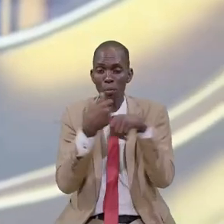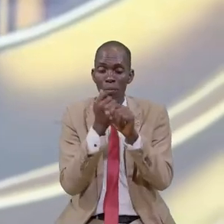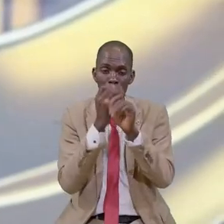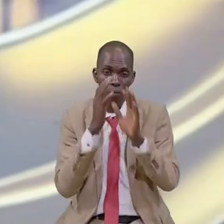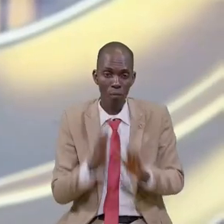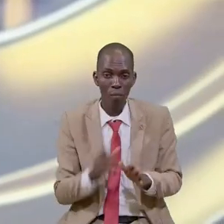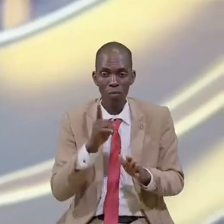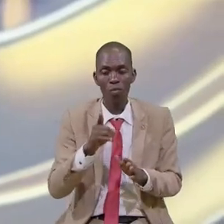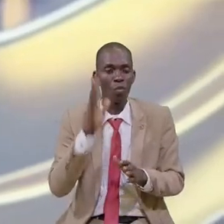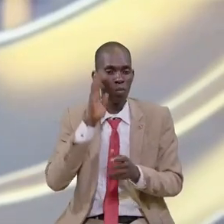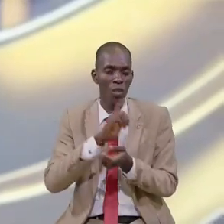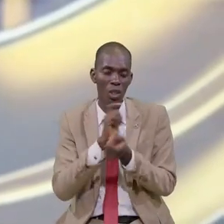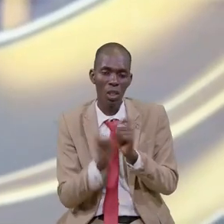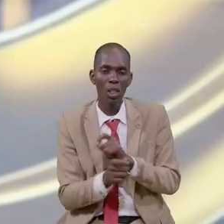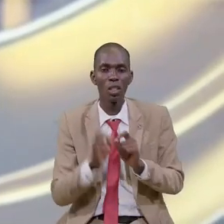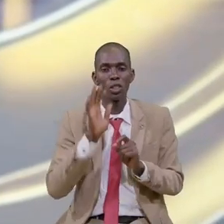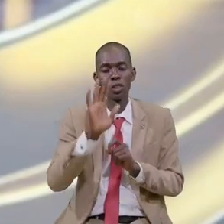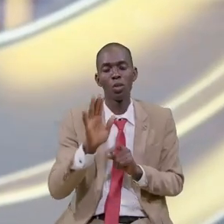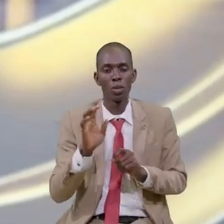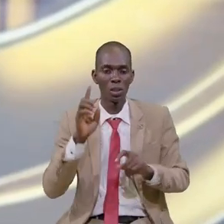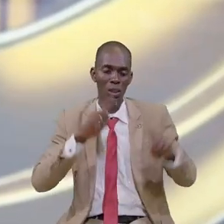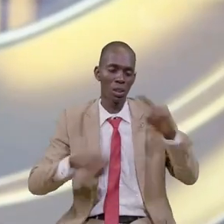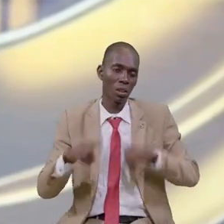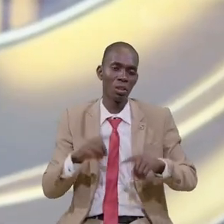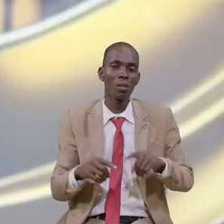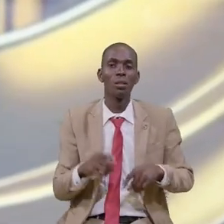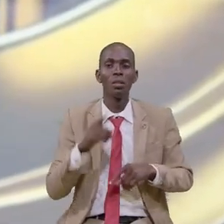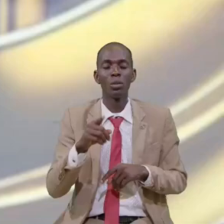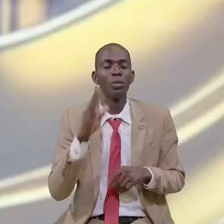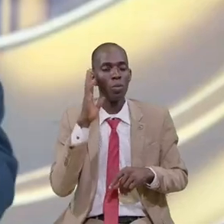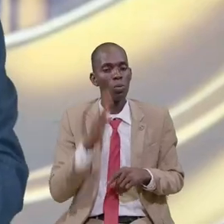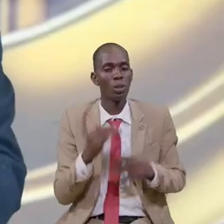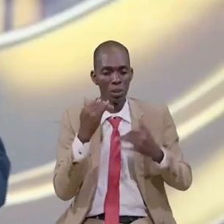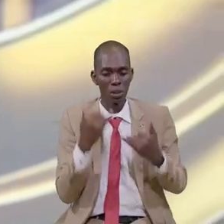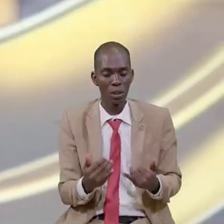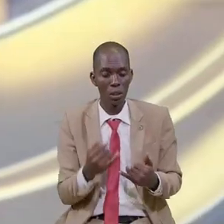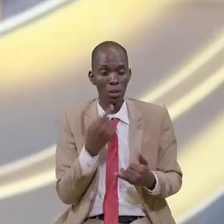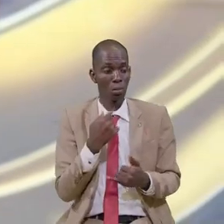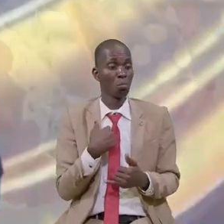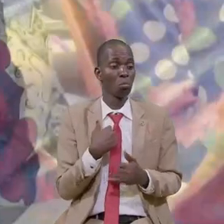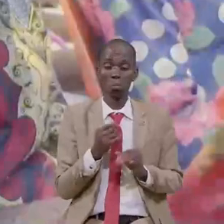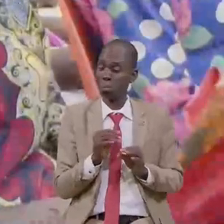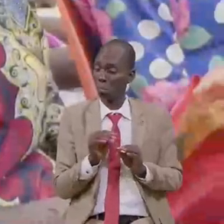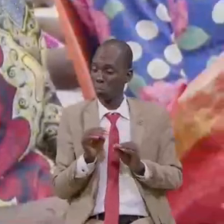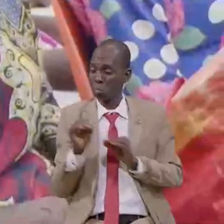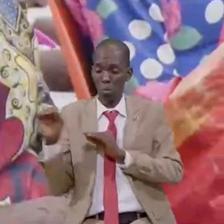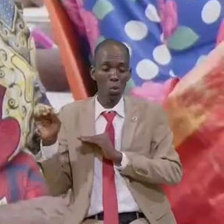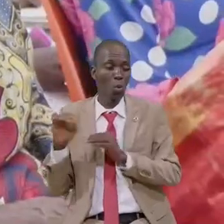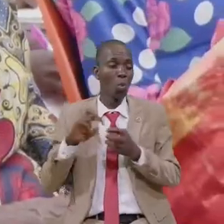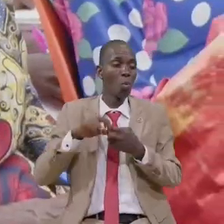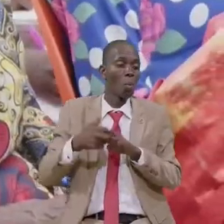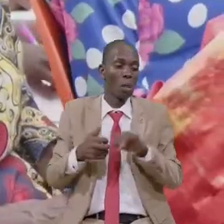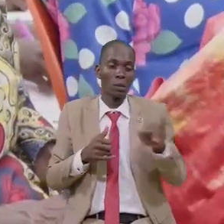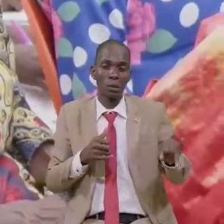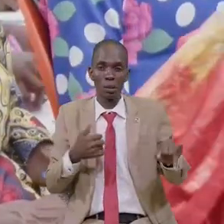langage. Au lieu de dire, je me déplace, qu'est-ce qui va bouger aujourd'hui? Je dis, qu'est-ce